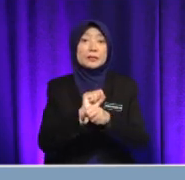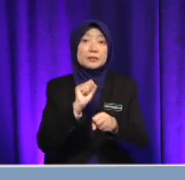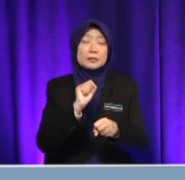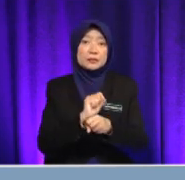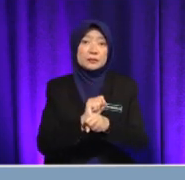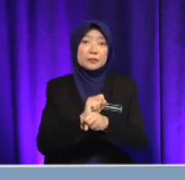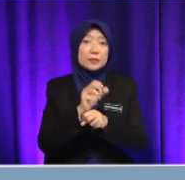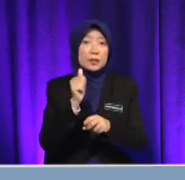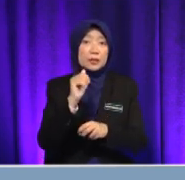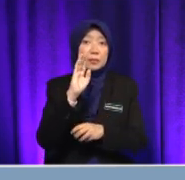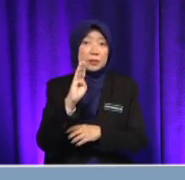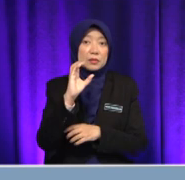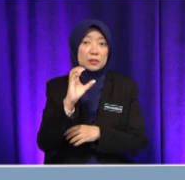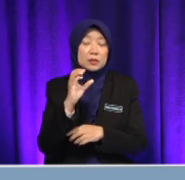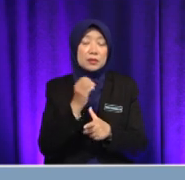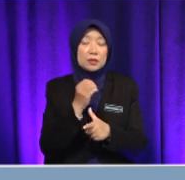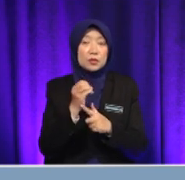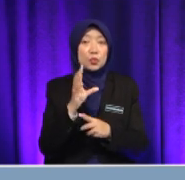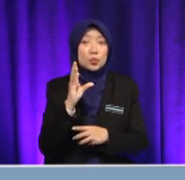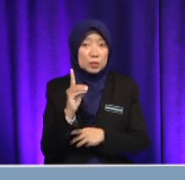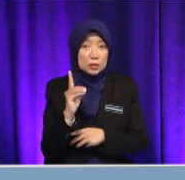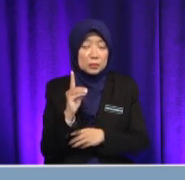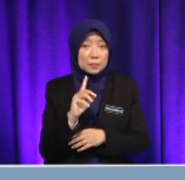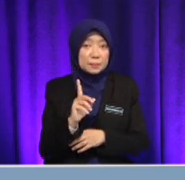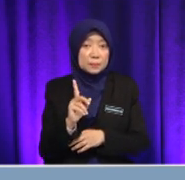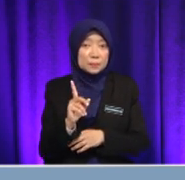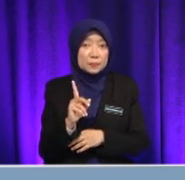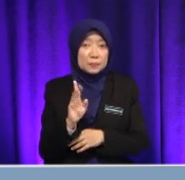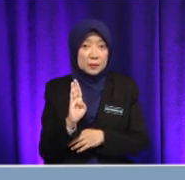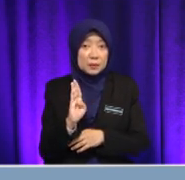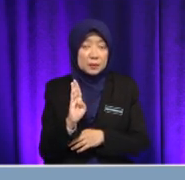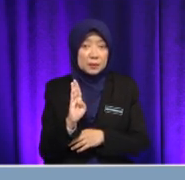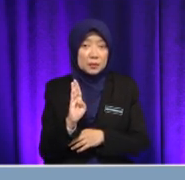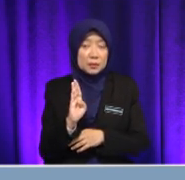ABC atau d bola